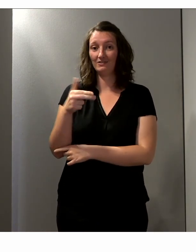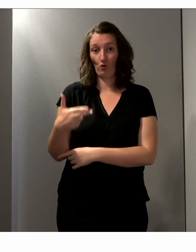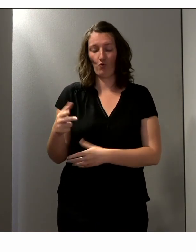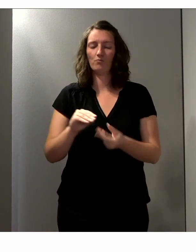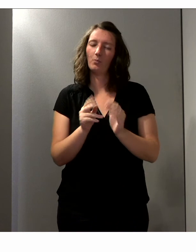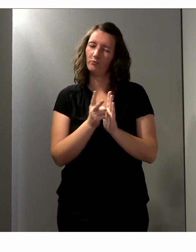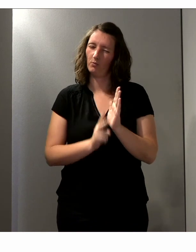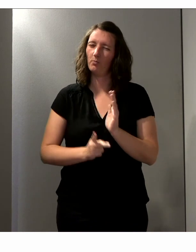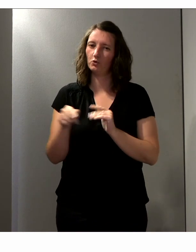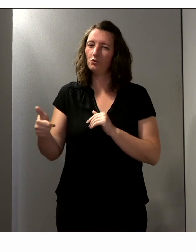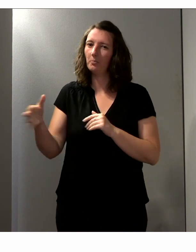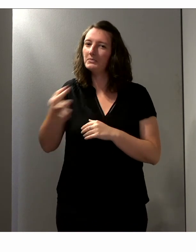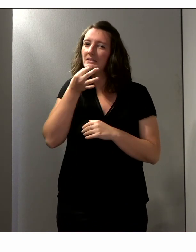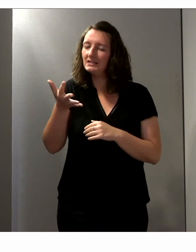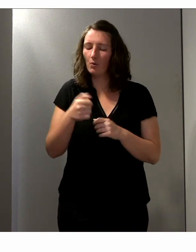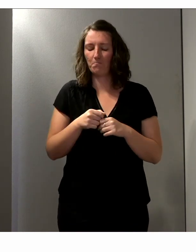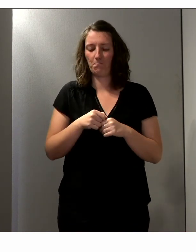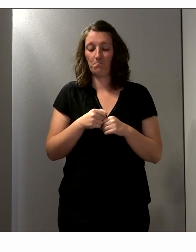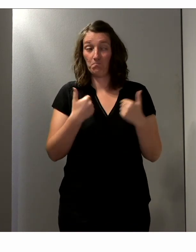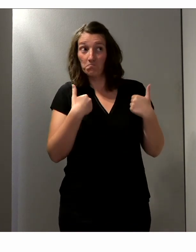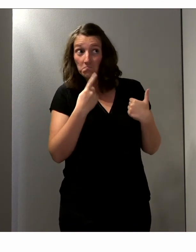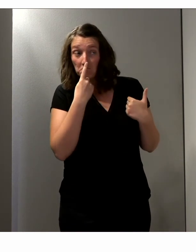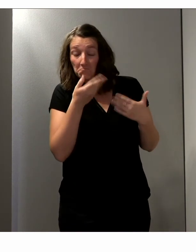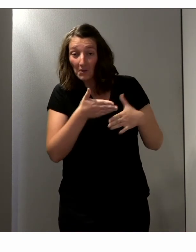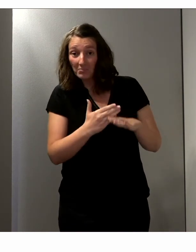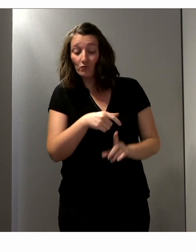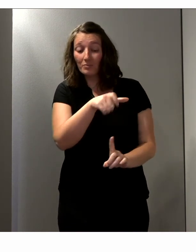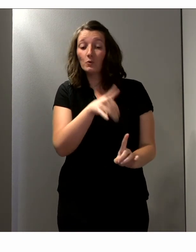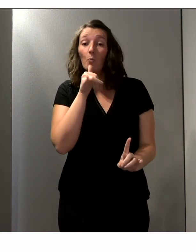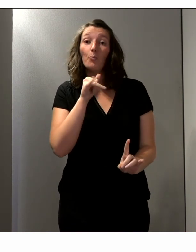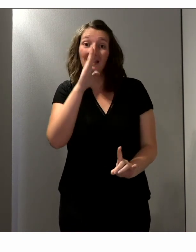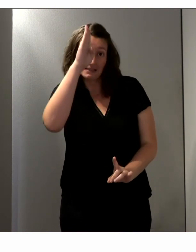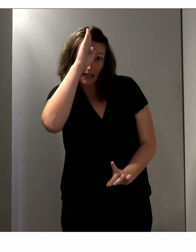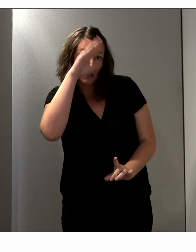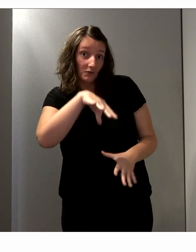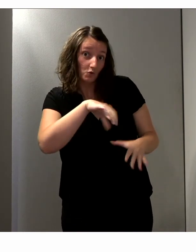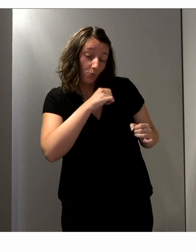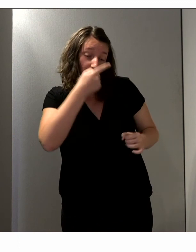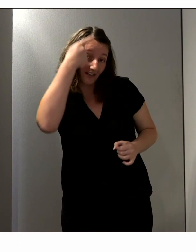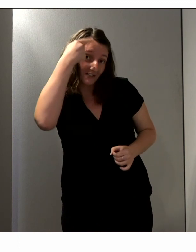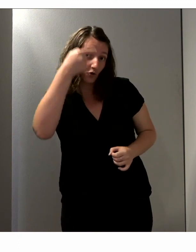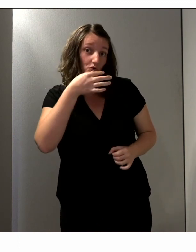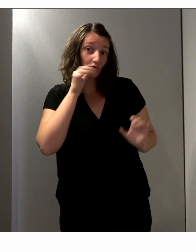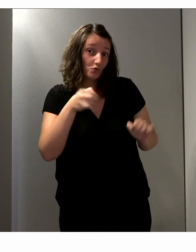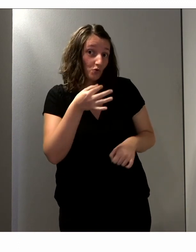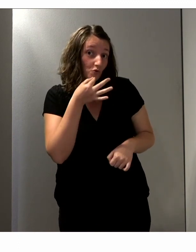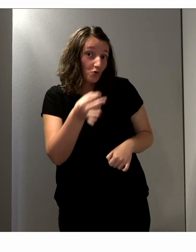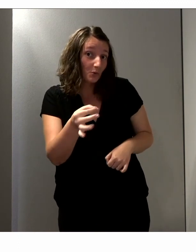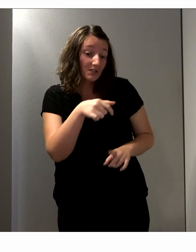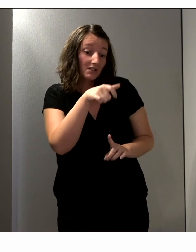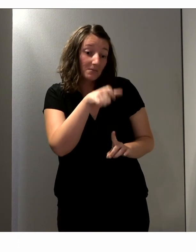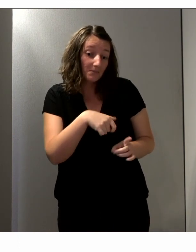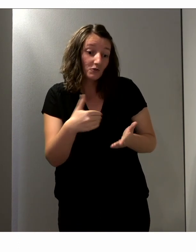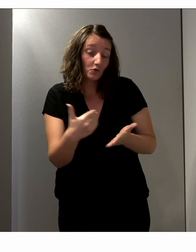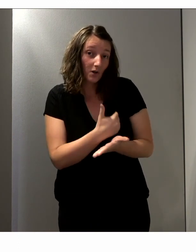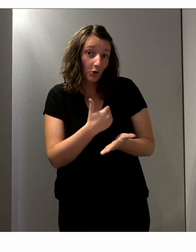de vocabulaire, qui me dit « Christian, j'envisage de recruter un ingénieur de petite taille. Est-ce que je peux dire que j'ai un collaborateur qui est un